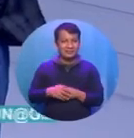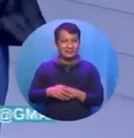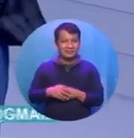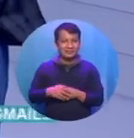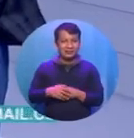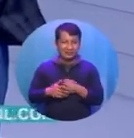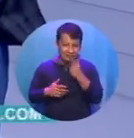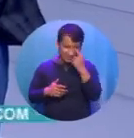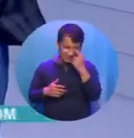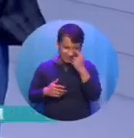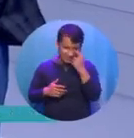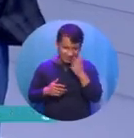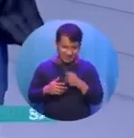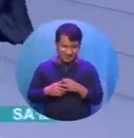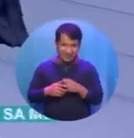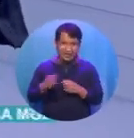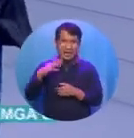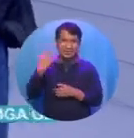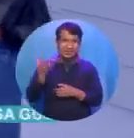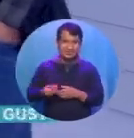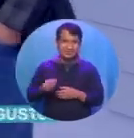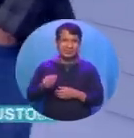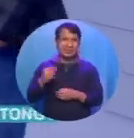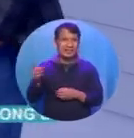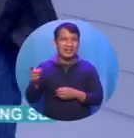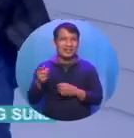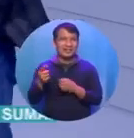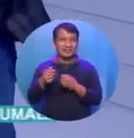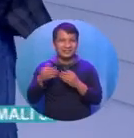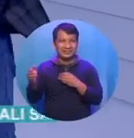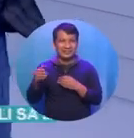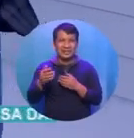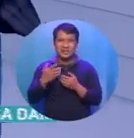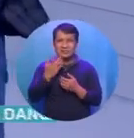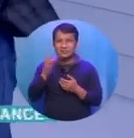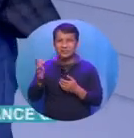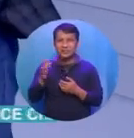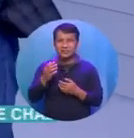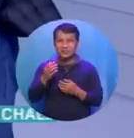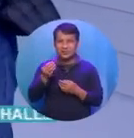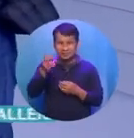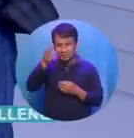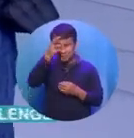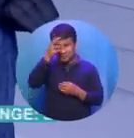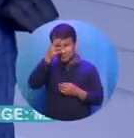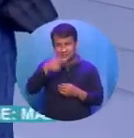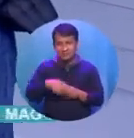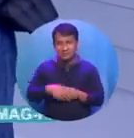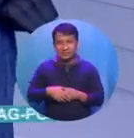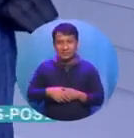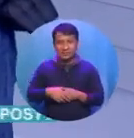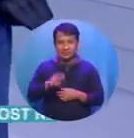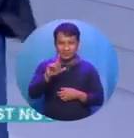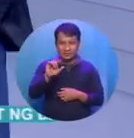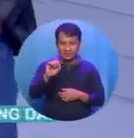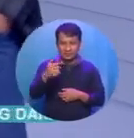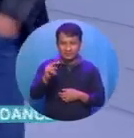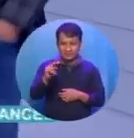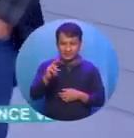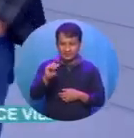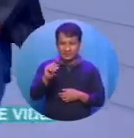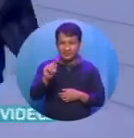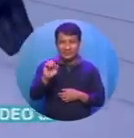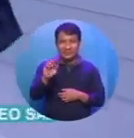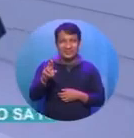Taga-Santo, taga-Santo Tomas, Batangas. Batangas. Ano ba yung paborito kong manok? Anong paborito kong manok? Ano? Uling roses.